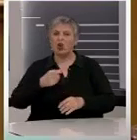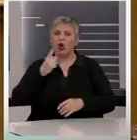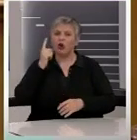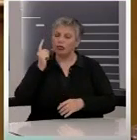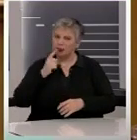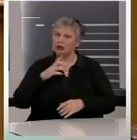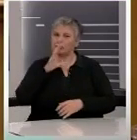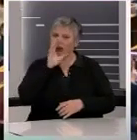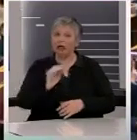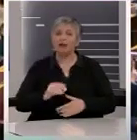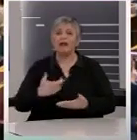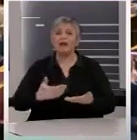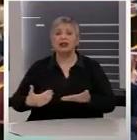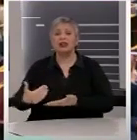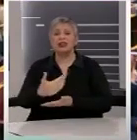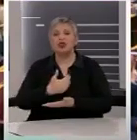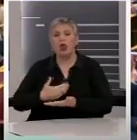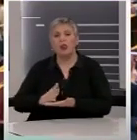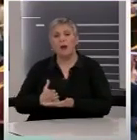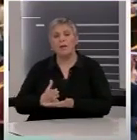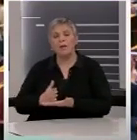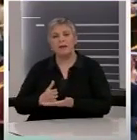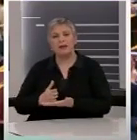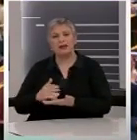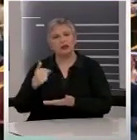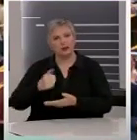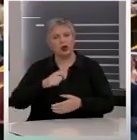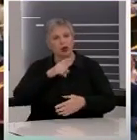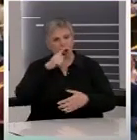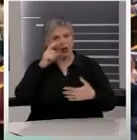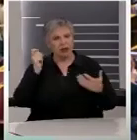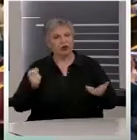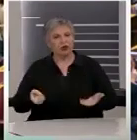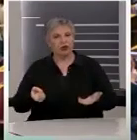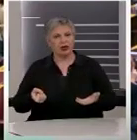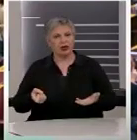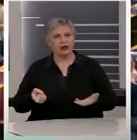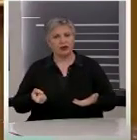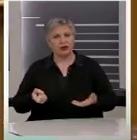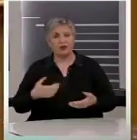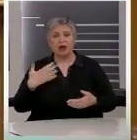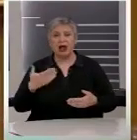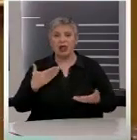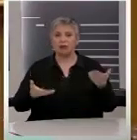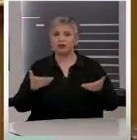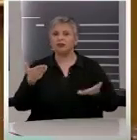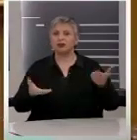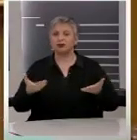τάξη. Και τι έκανα για να δω όμως πόσο την έχουμε δυσκολέψει εμείς και πόσο τη δυσκολέψατε